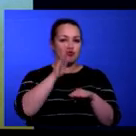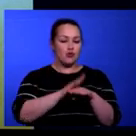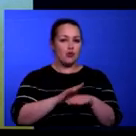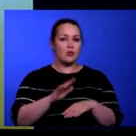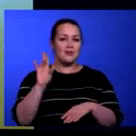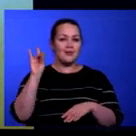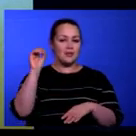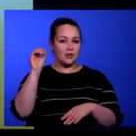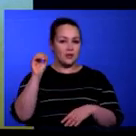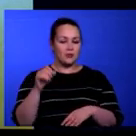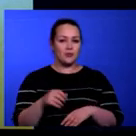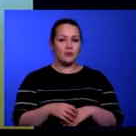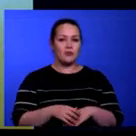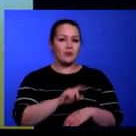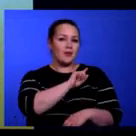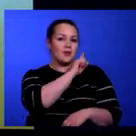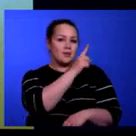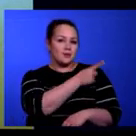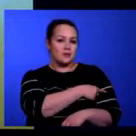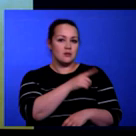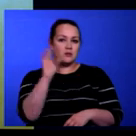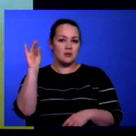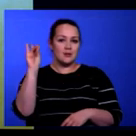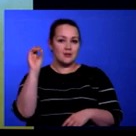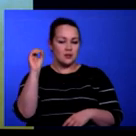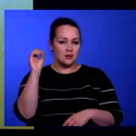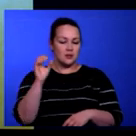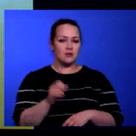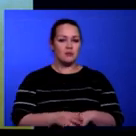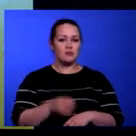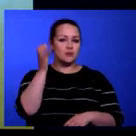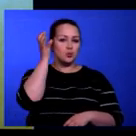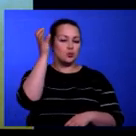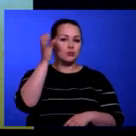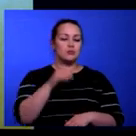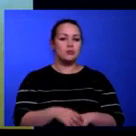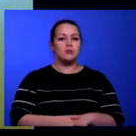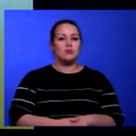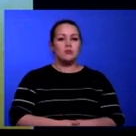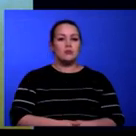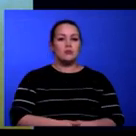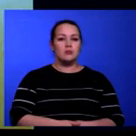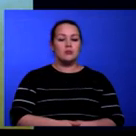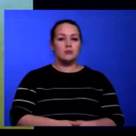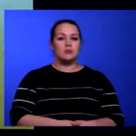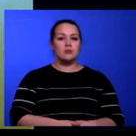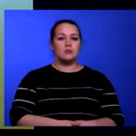молодцы сильные умнички что мы получили